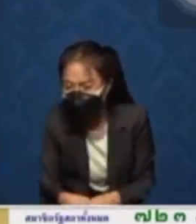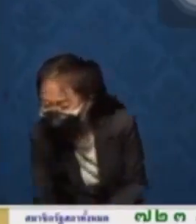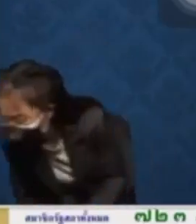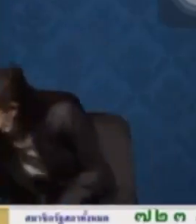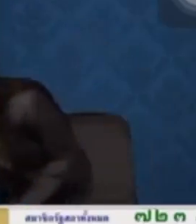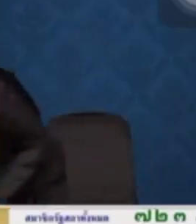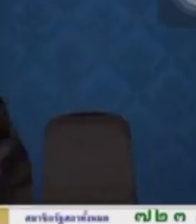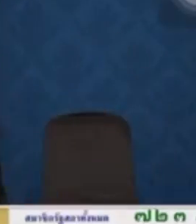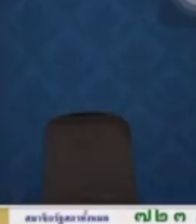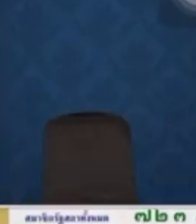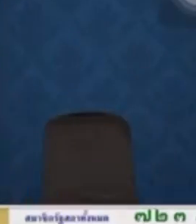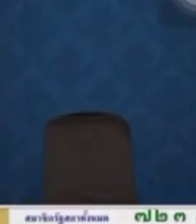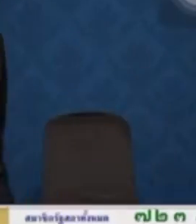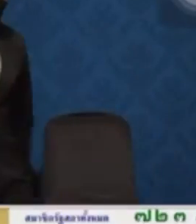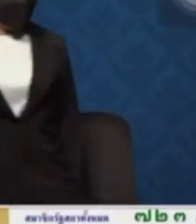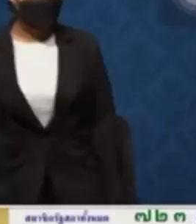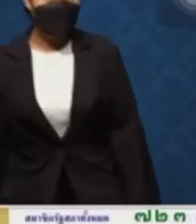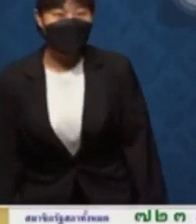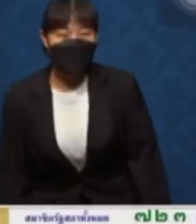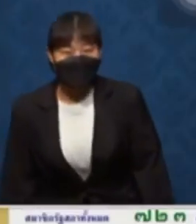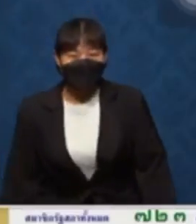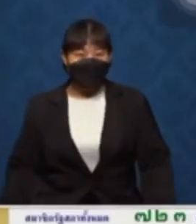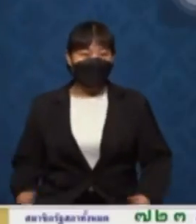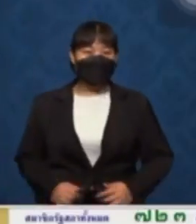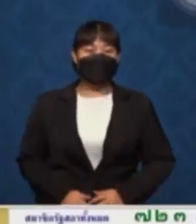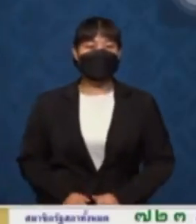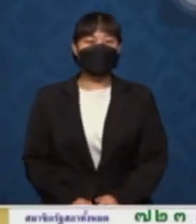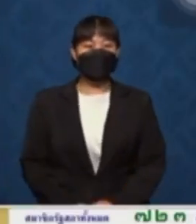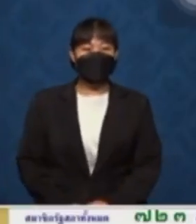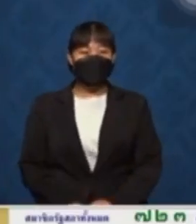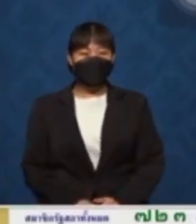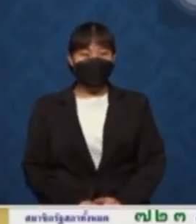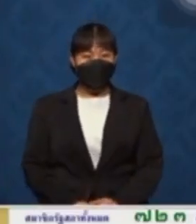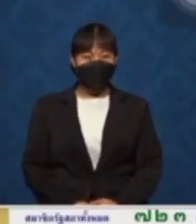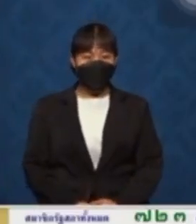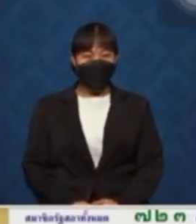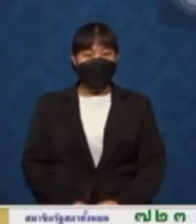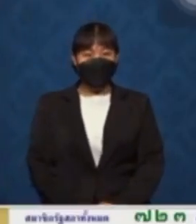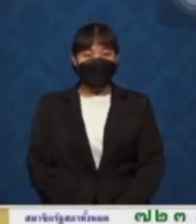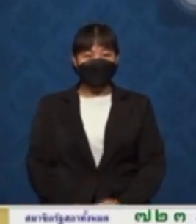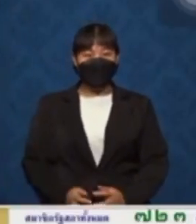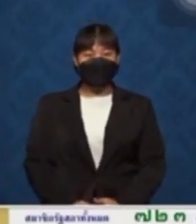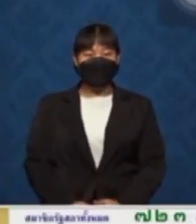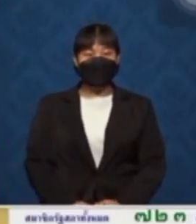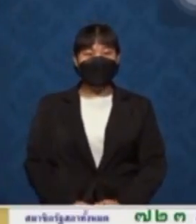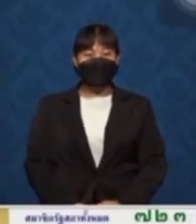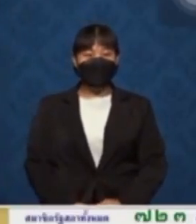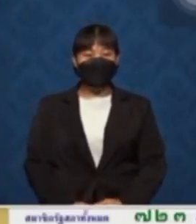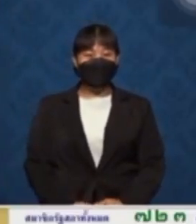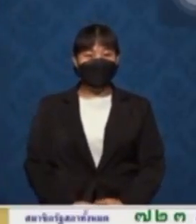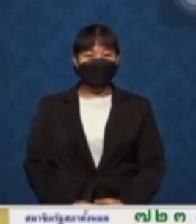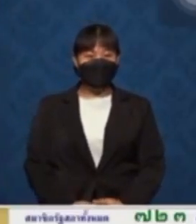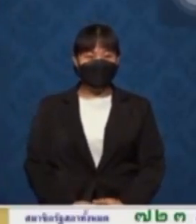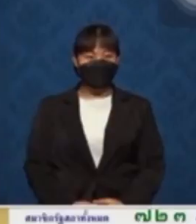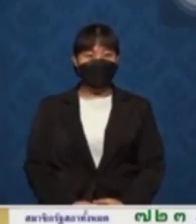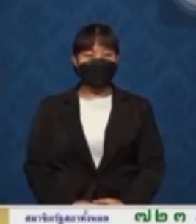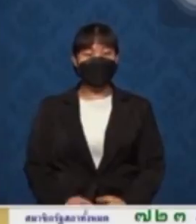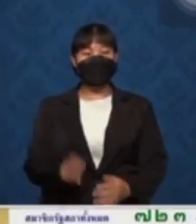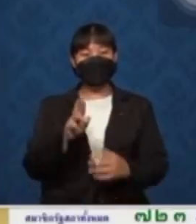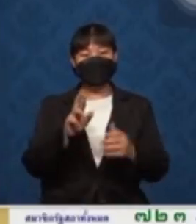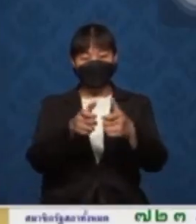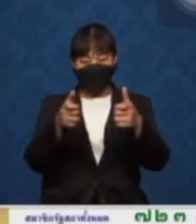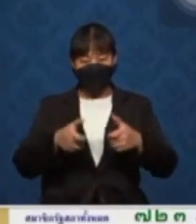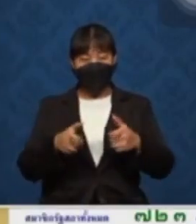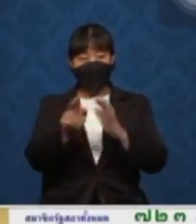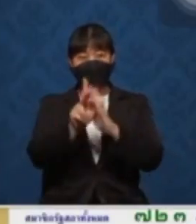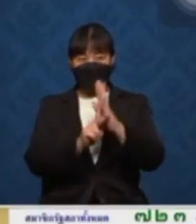Resolution ในวันนี้จึงเปรียบเสมือนการฉีดวัคซีนเข็มที่1ให้กับประเทศไทยแน่นอนครับร่างแก้ไขรัฐธรรมนูญฉบับนี้อาจจะไม่สามาร